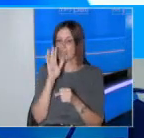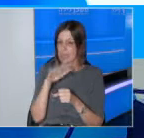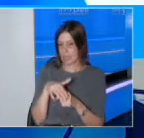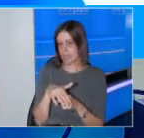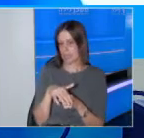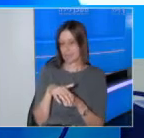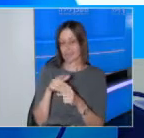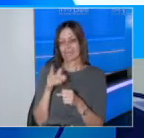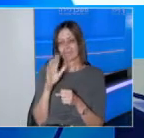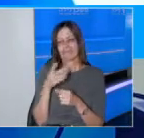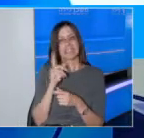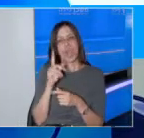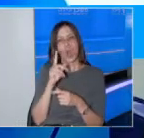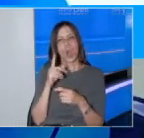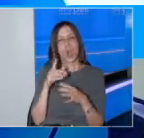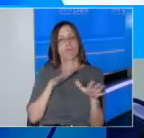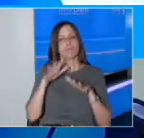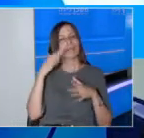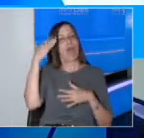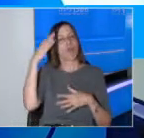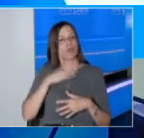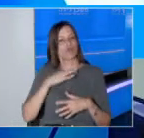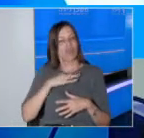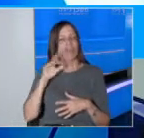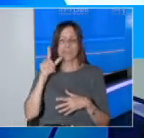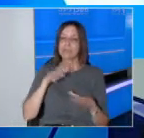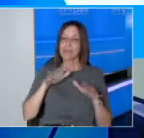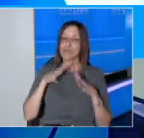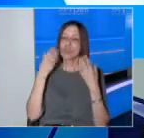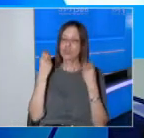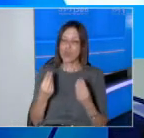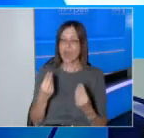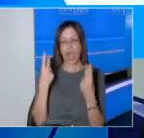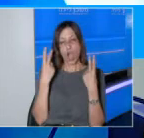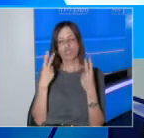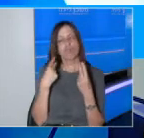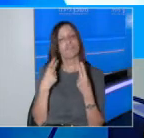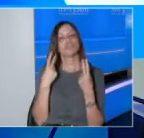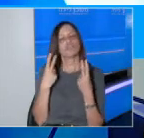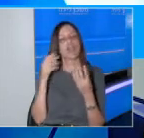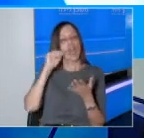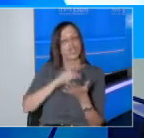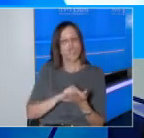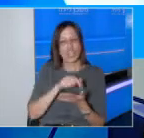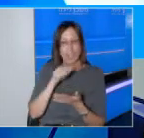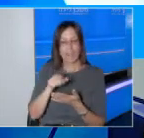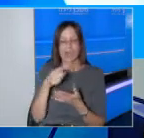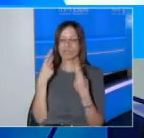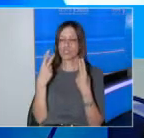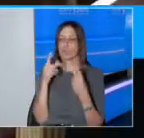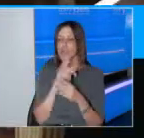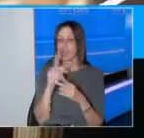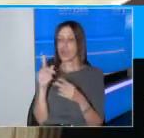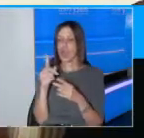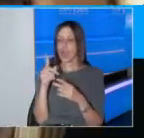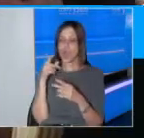כלכלית אגב, זו לא ממשלת החלומות שלי. אבל זו ממשלה טובה, זו ממשלה חשובה. ושווה להשקיע בה, ושווה לא להכניס